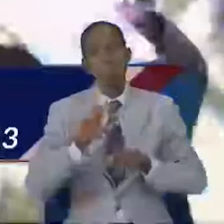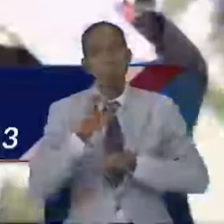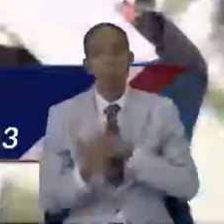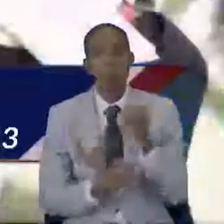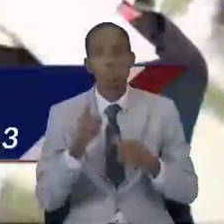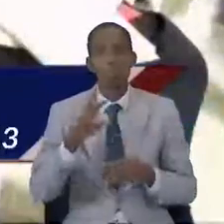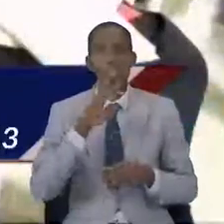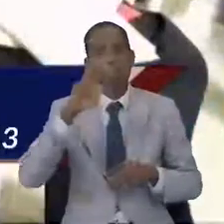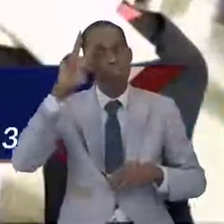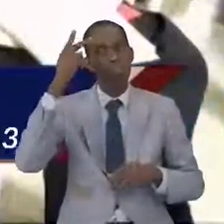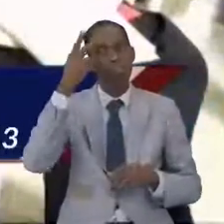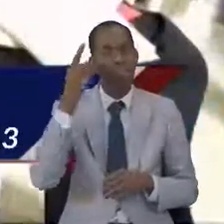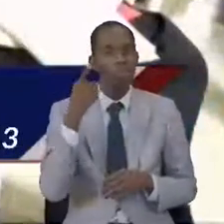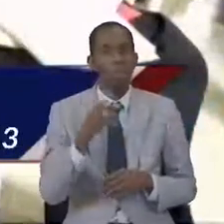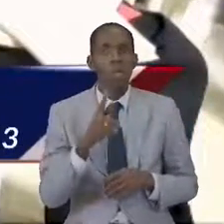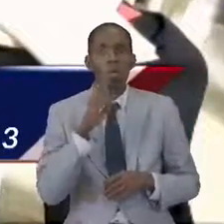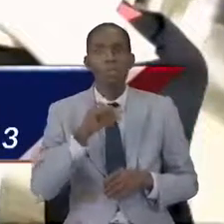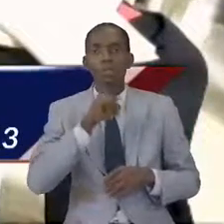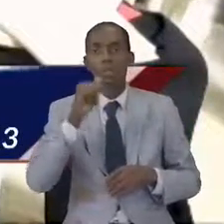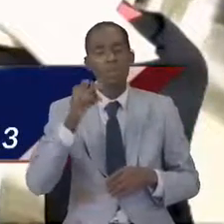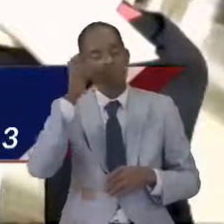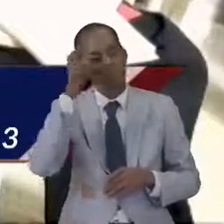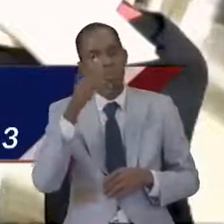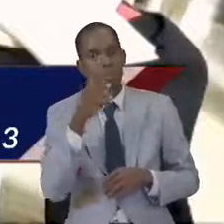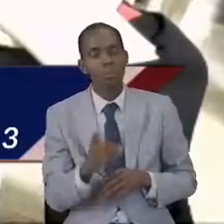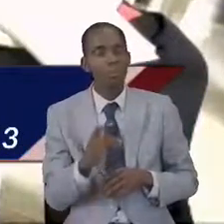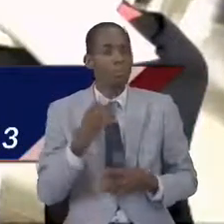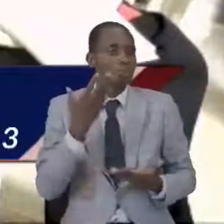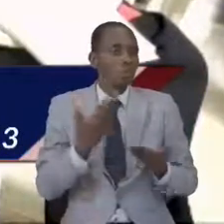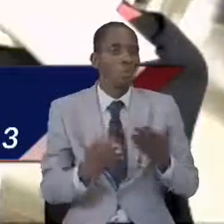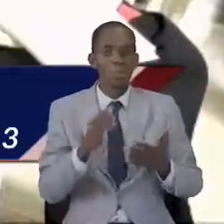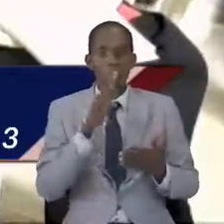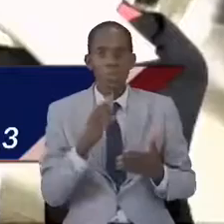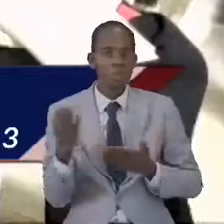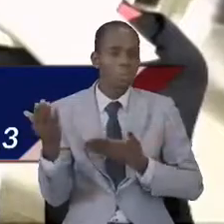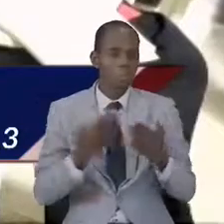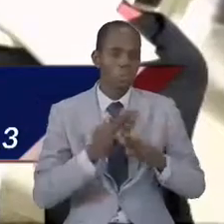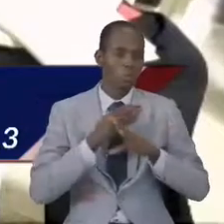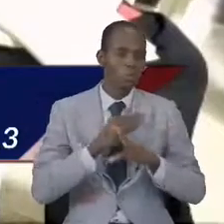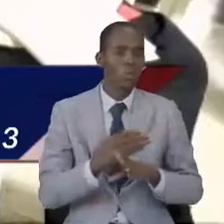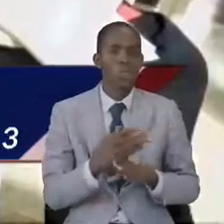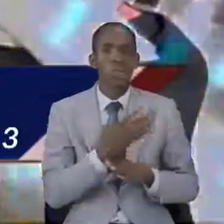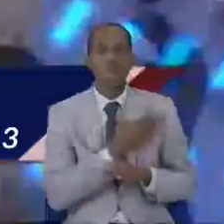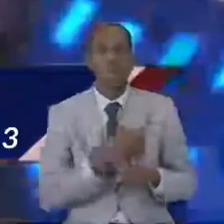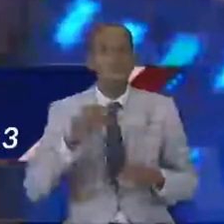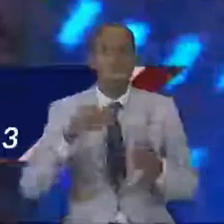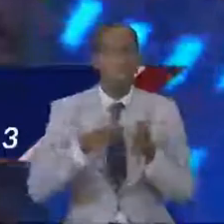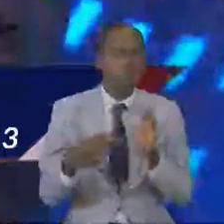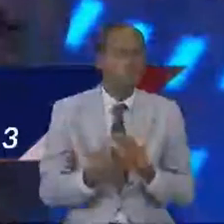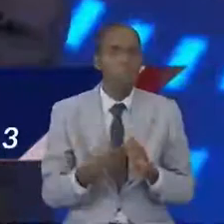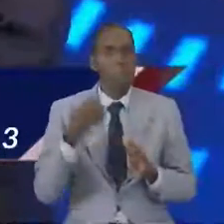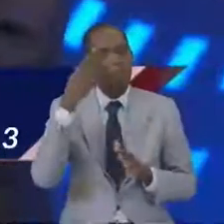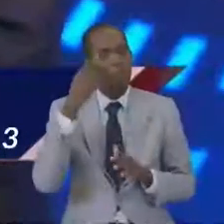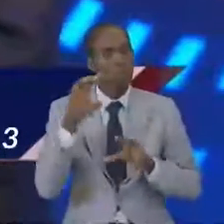été mal compris même si vous avez été mal interprété même si vous même si il